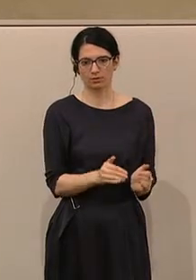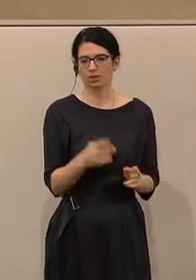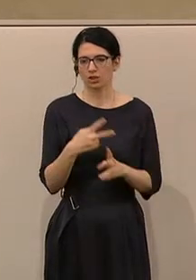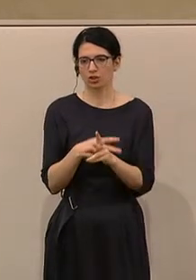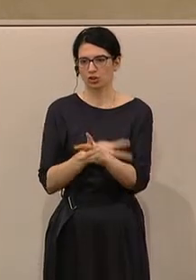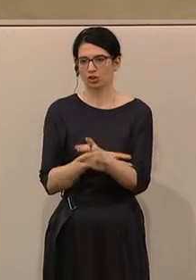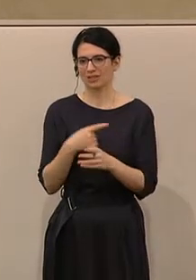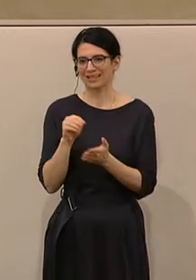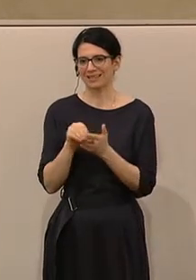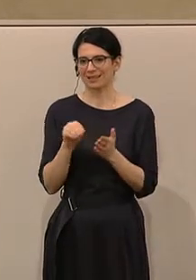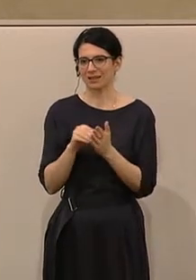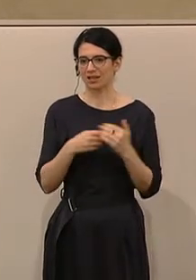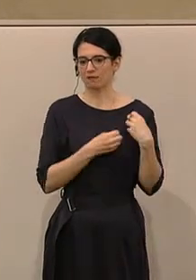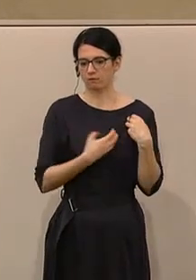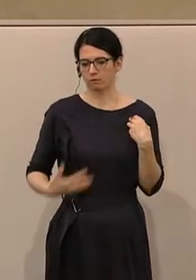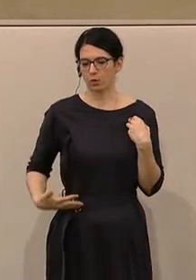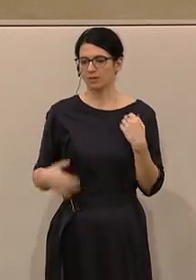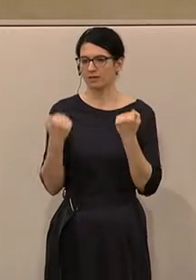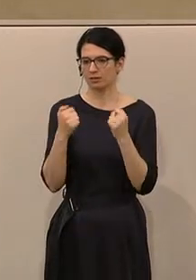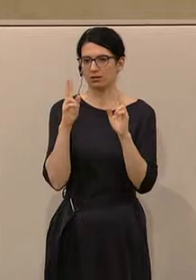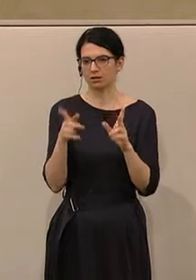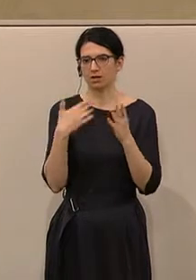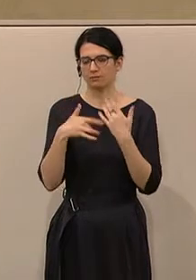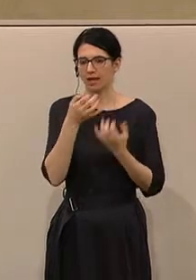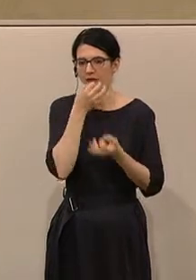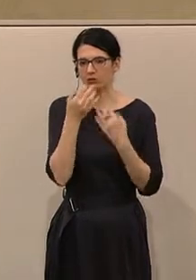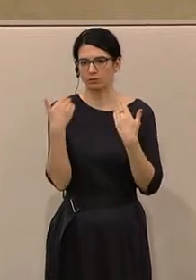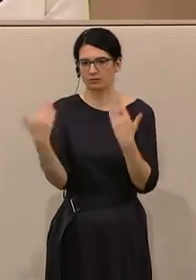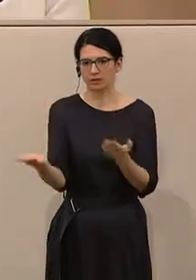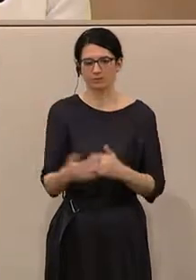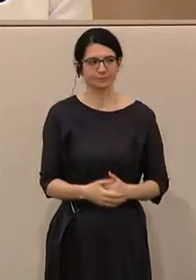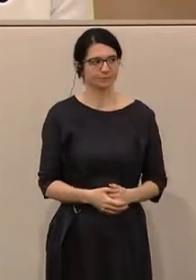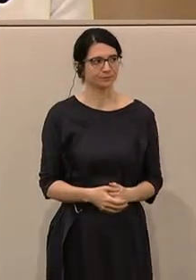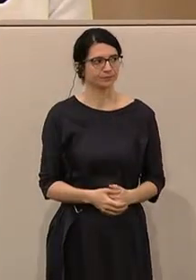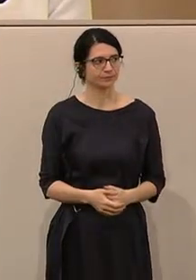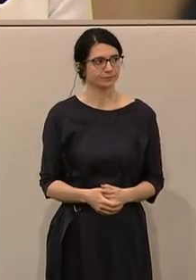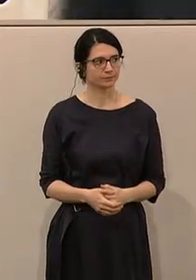Staatssekretär Fuchs steht sicher für detaillierte Auskünfte zur Verfügung. Vielen Dank.